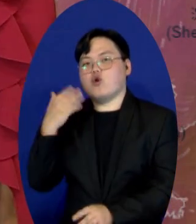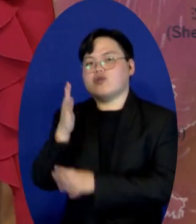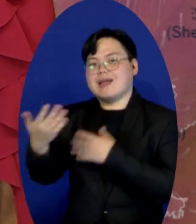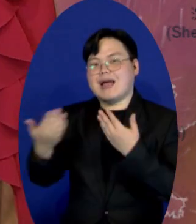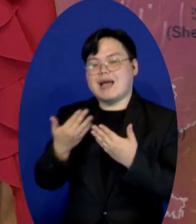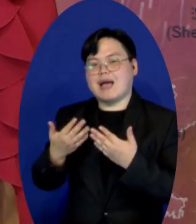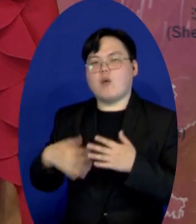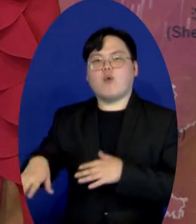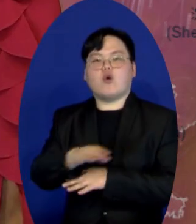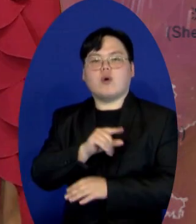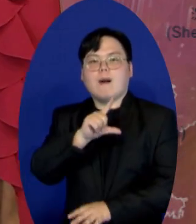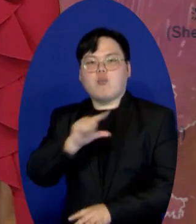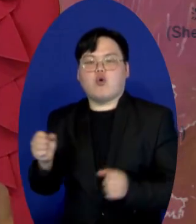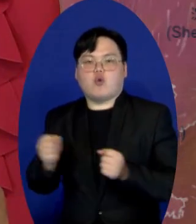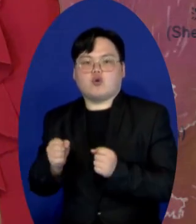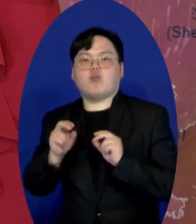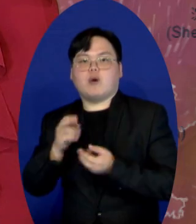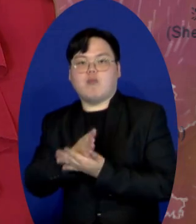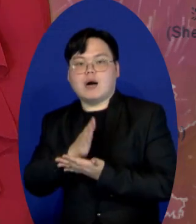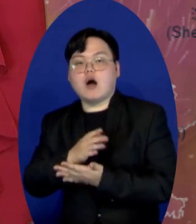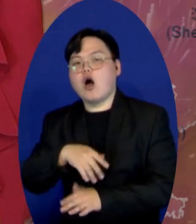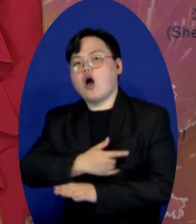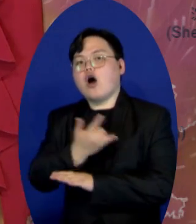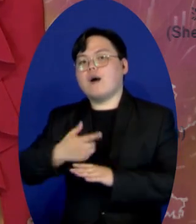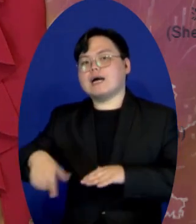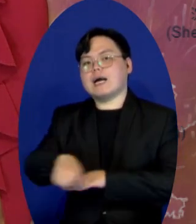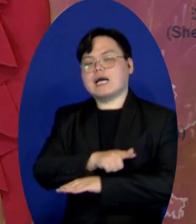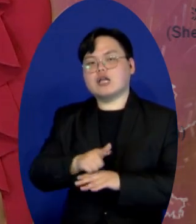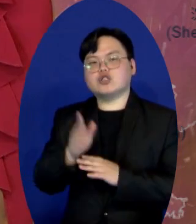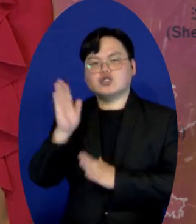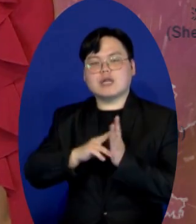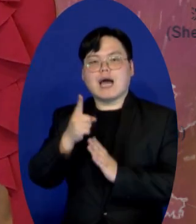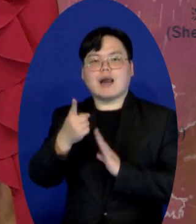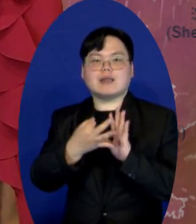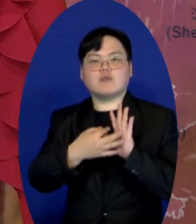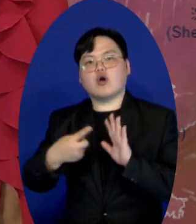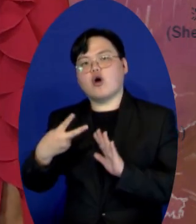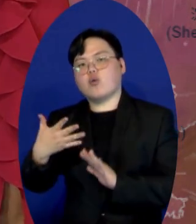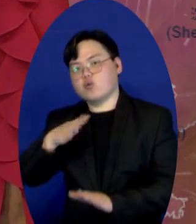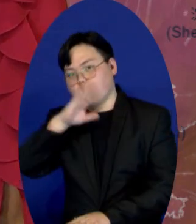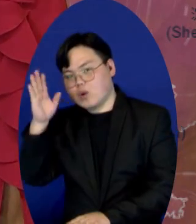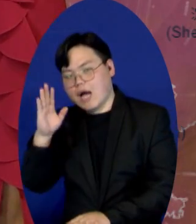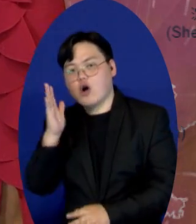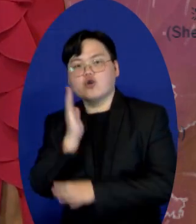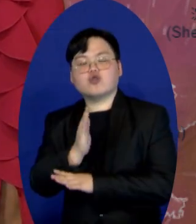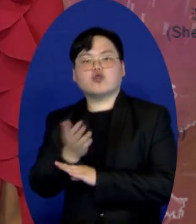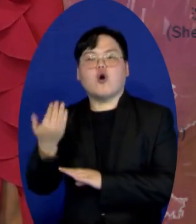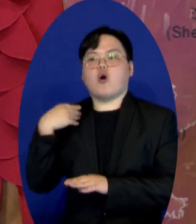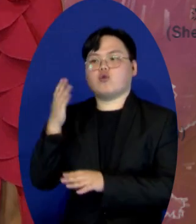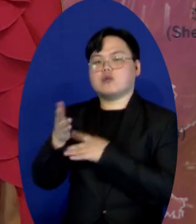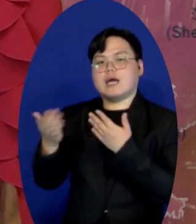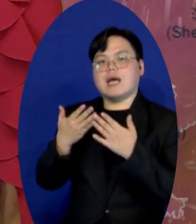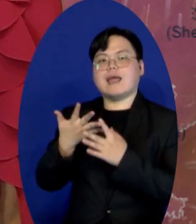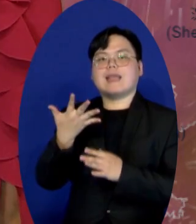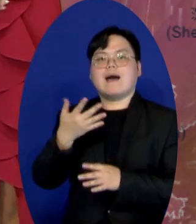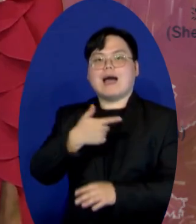нутгаараа бол эрс сэрүүс юм зүйлтэй орж ирж байгаа. За говийн бас нутгийн өмнө хэсэг орчимд бол шөнө 18-23 градус дулаан. За өдөртөө бол өмнөх өдрийнхөөс 5